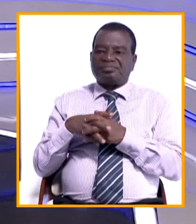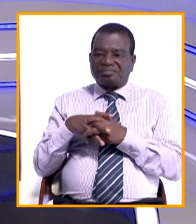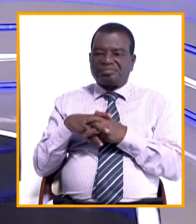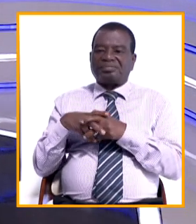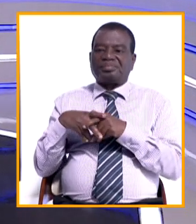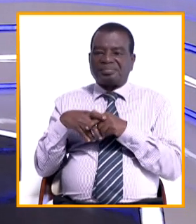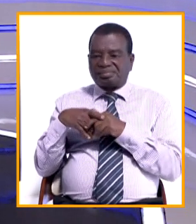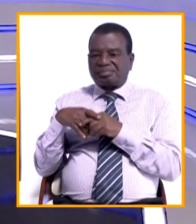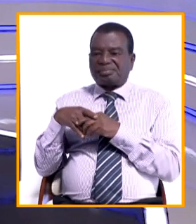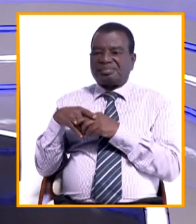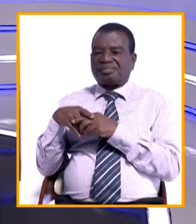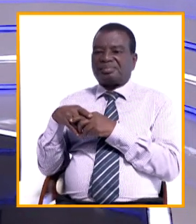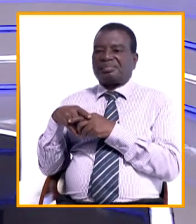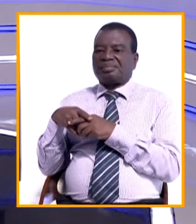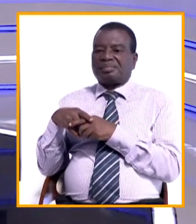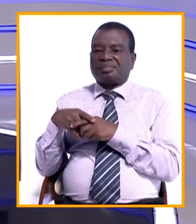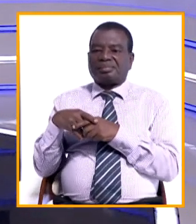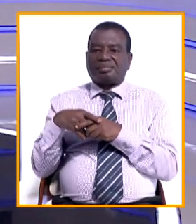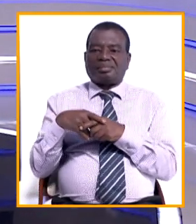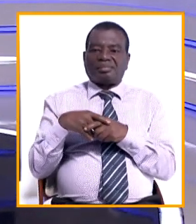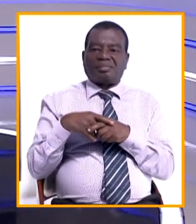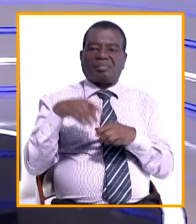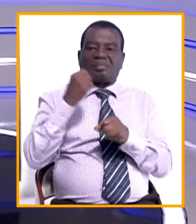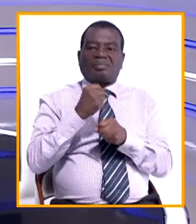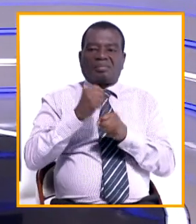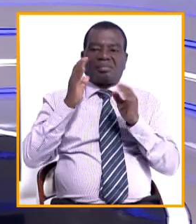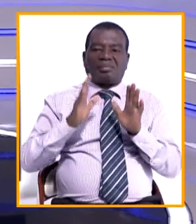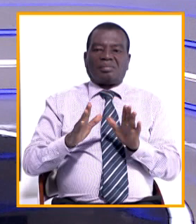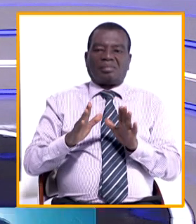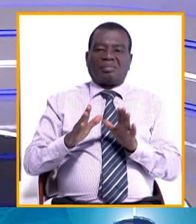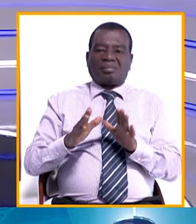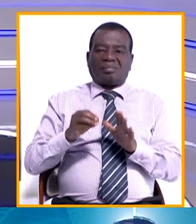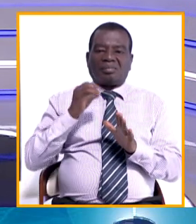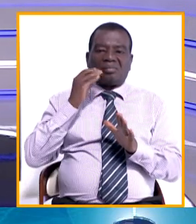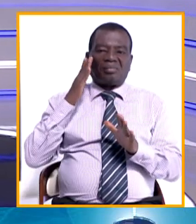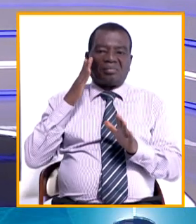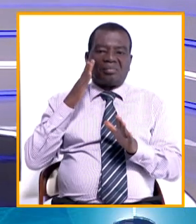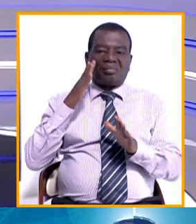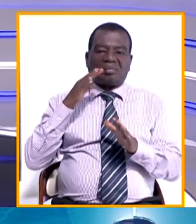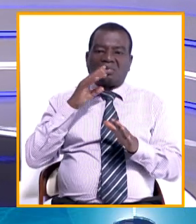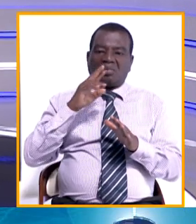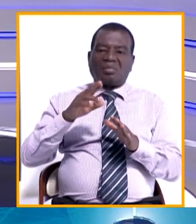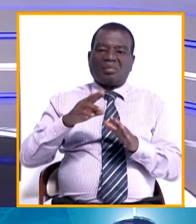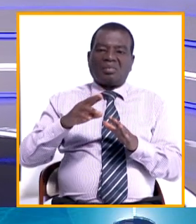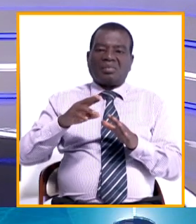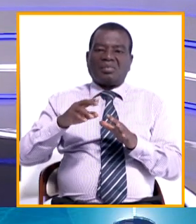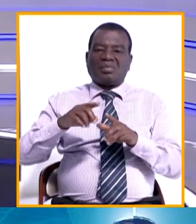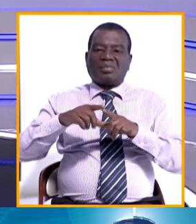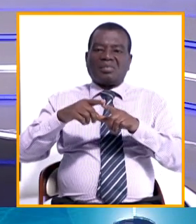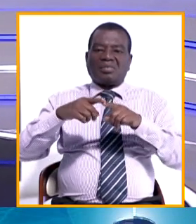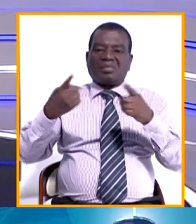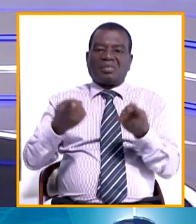reportage commenté pour vous par Didier Nguessan. Les travailleurs domestiques figurent parmi les catégories de travailleurs les